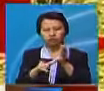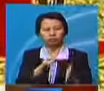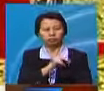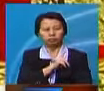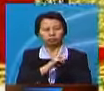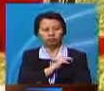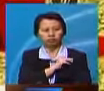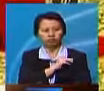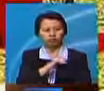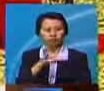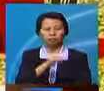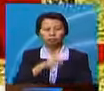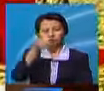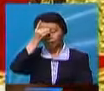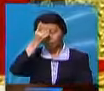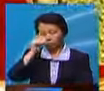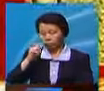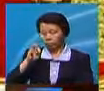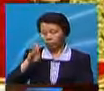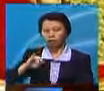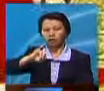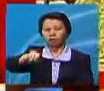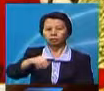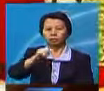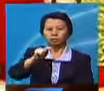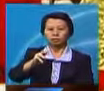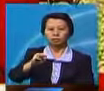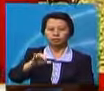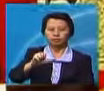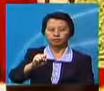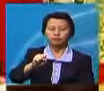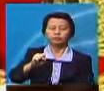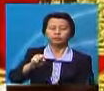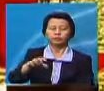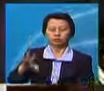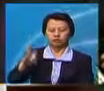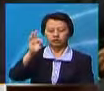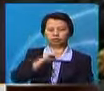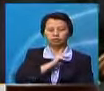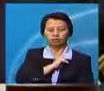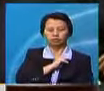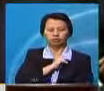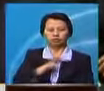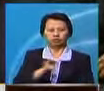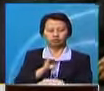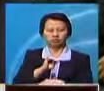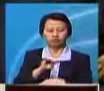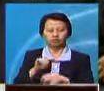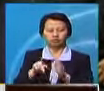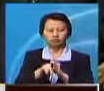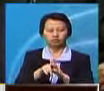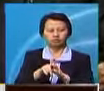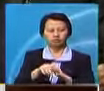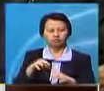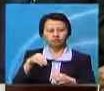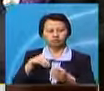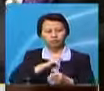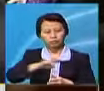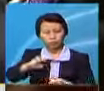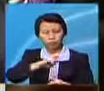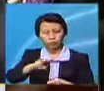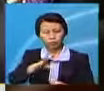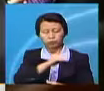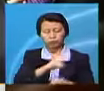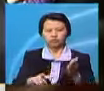Menteri. Manakala Dato' Amar Dr. James Jemut Masing dilantik Menteri Pembangunan Infrastruktur dan Pengangkutan selain